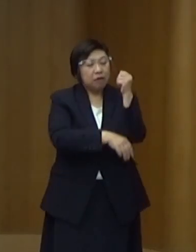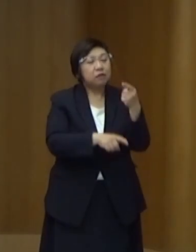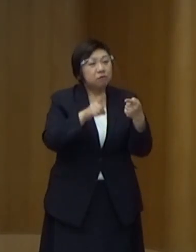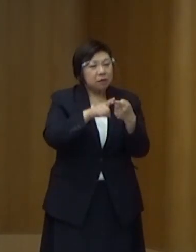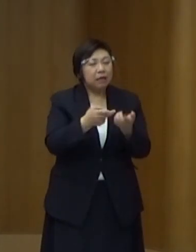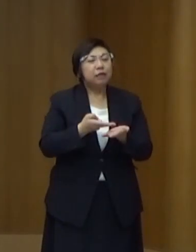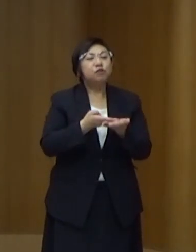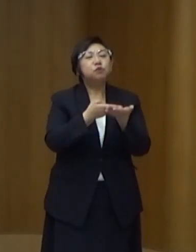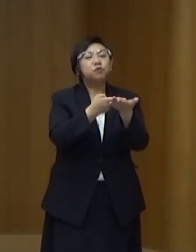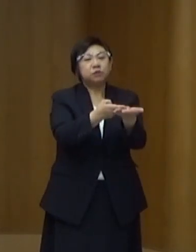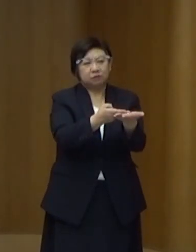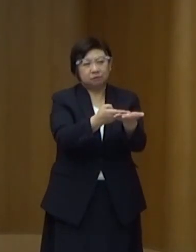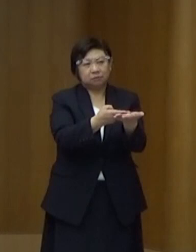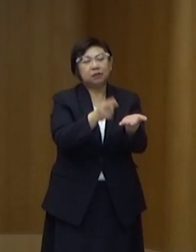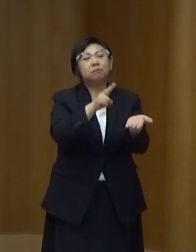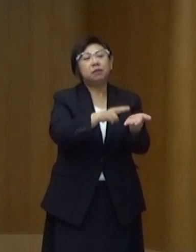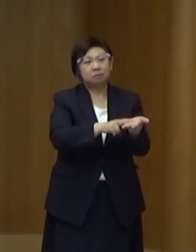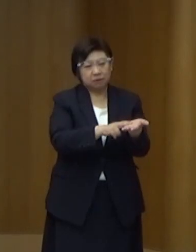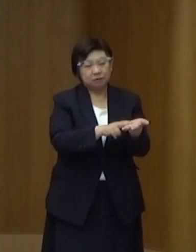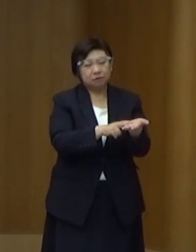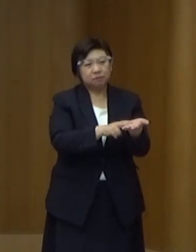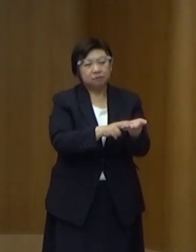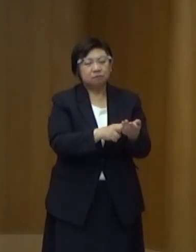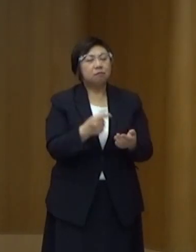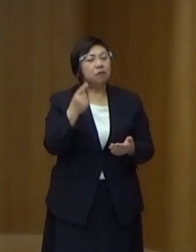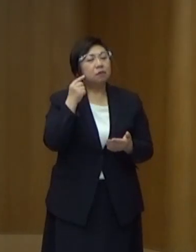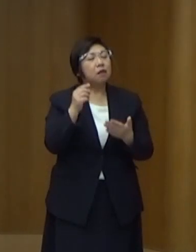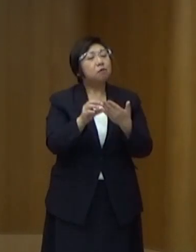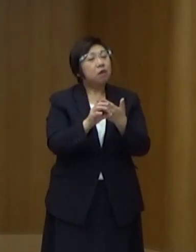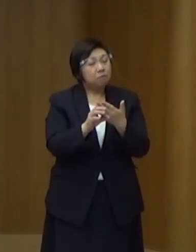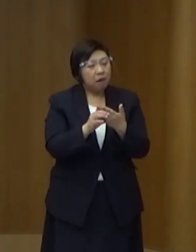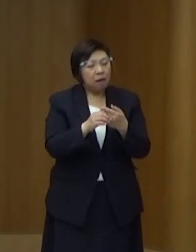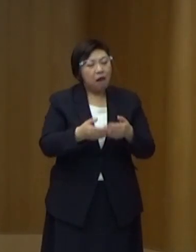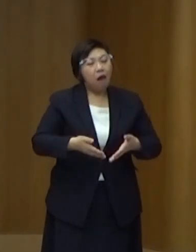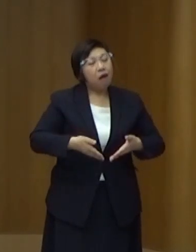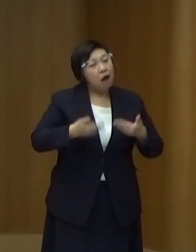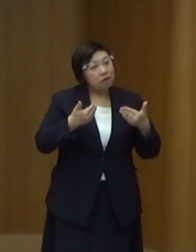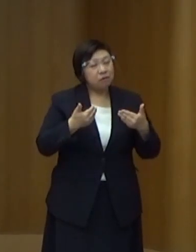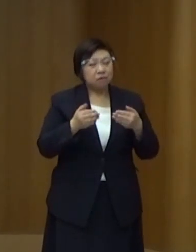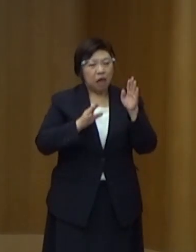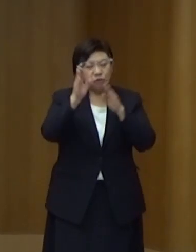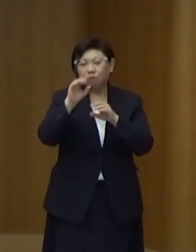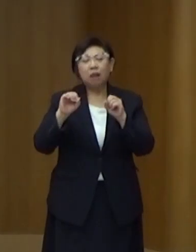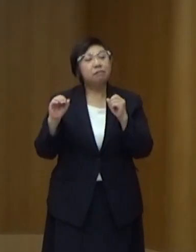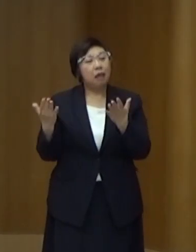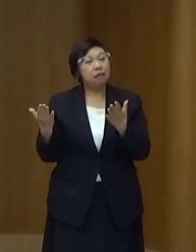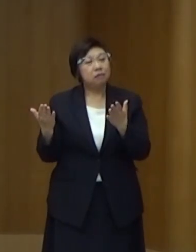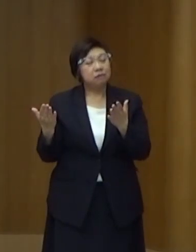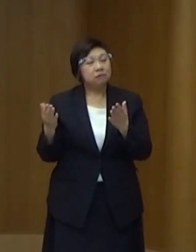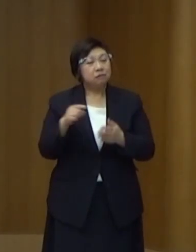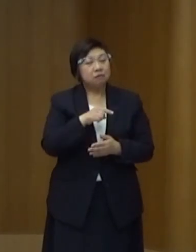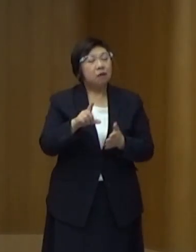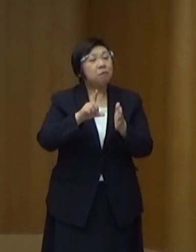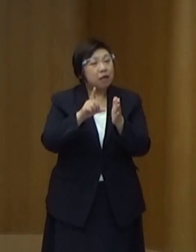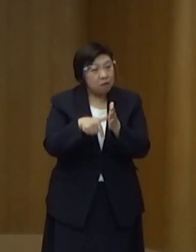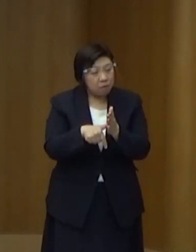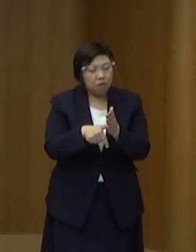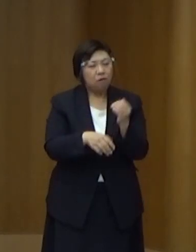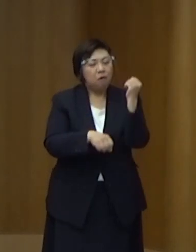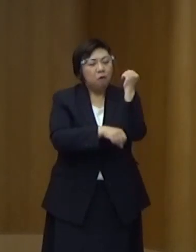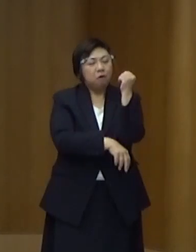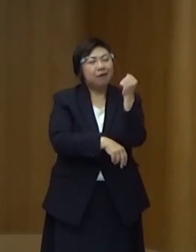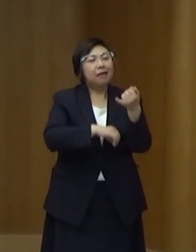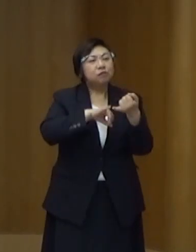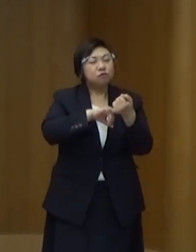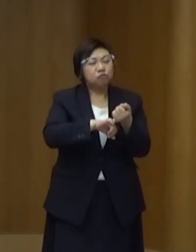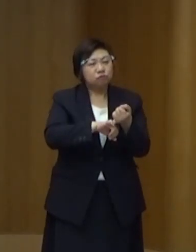になります。入院になります。これは例えば軽症無症状の方においても原則は入院になるわけ